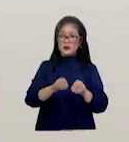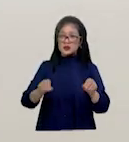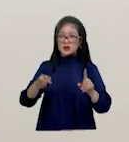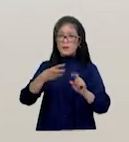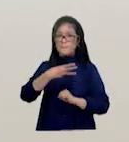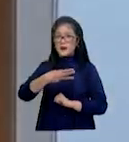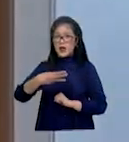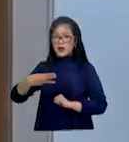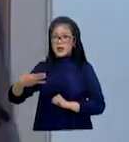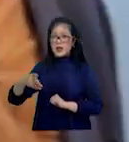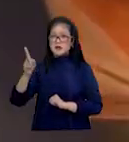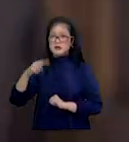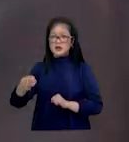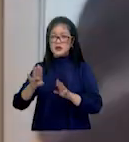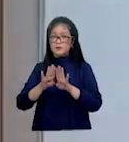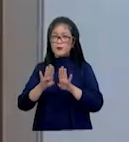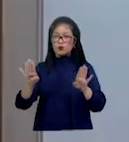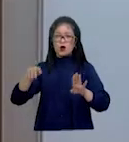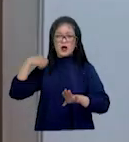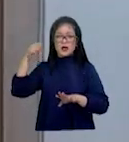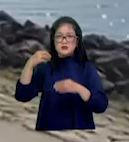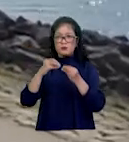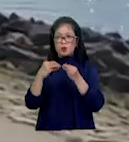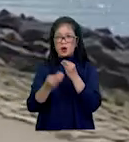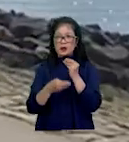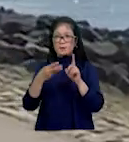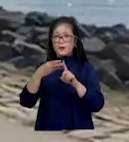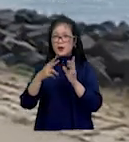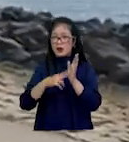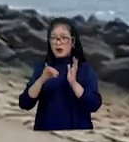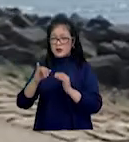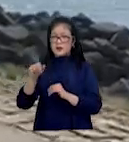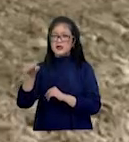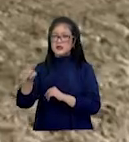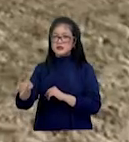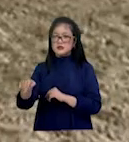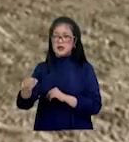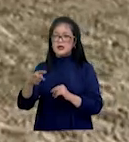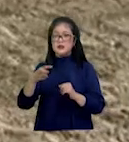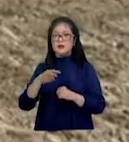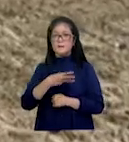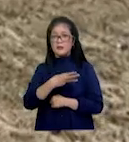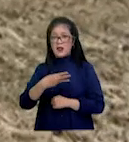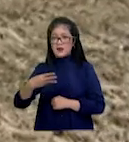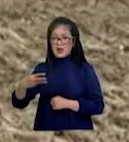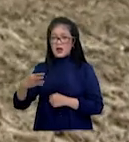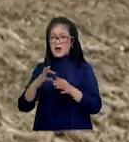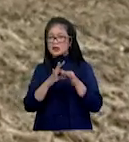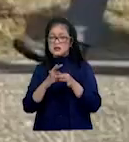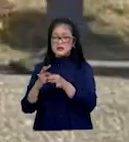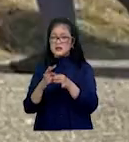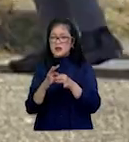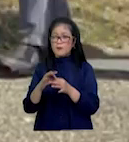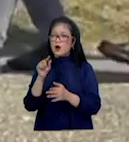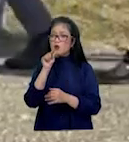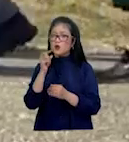diantaranya menghadiri pembukaan kantor perwakilan BNI di Amsterdam, menyaksikan kerjasama PT Pertamina dengan mitra strategis di Belanda untuk